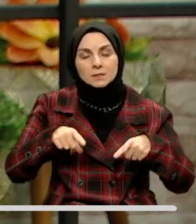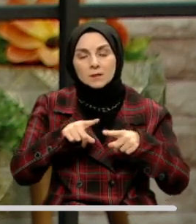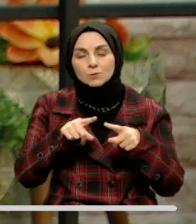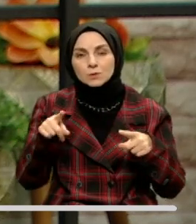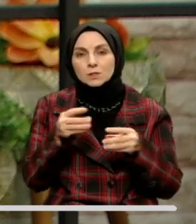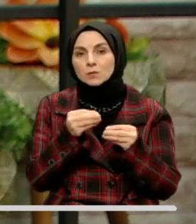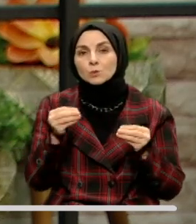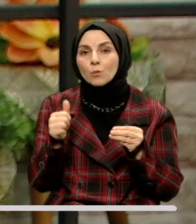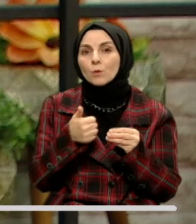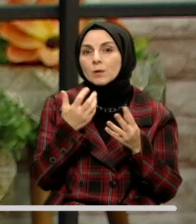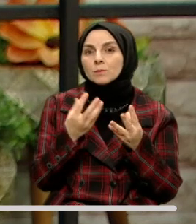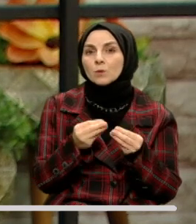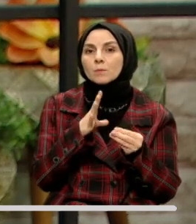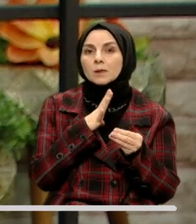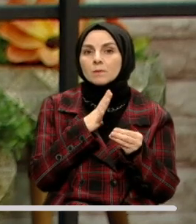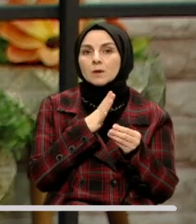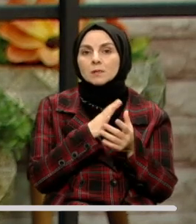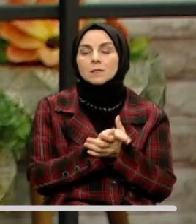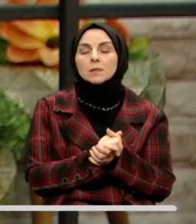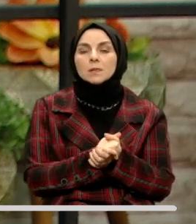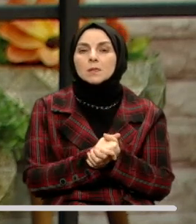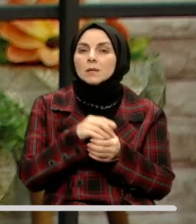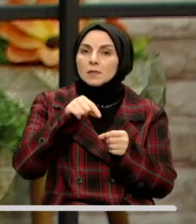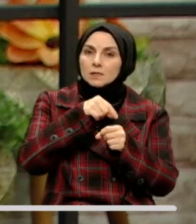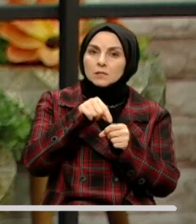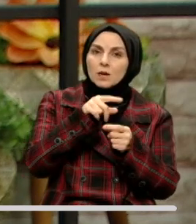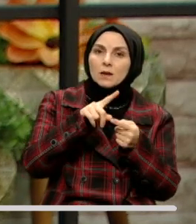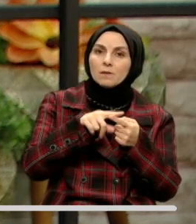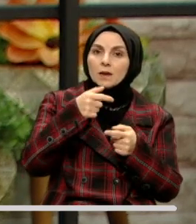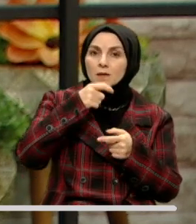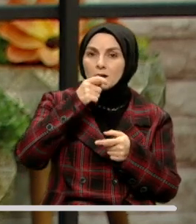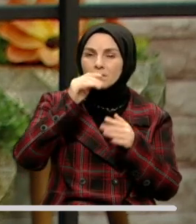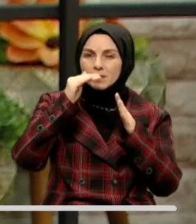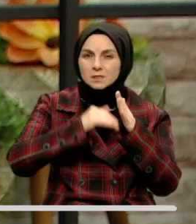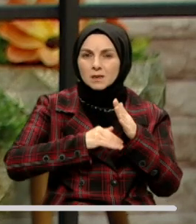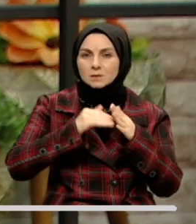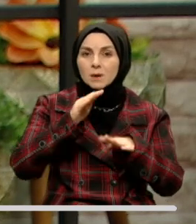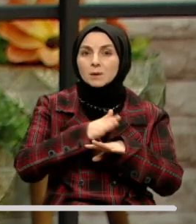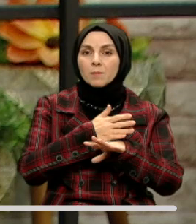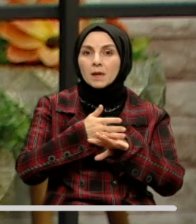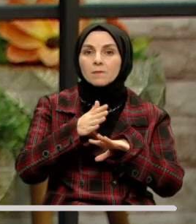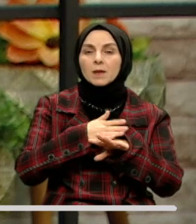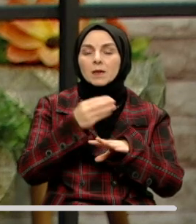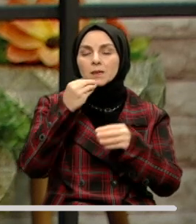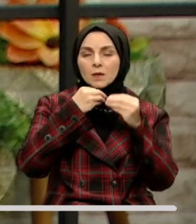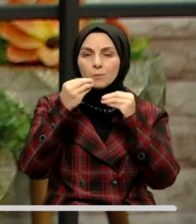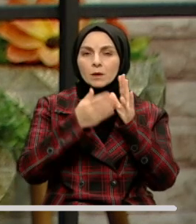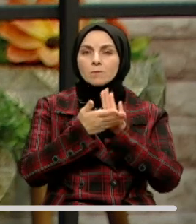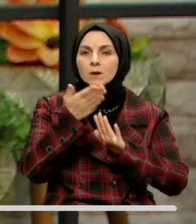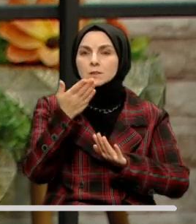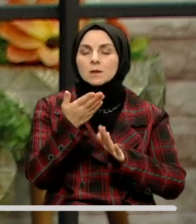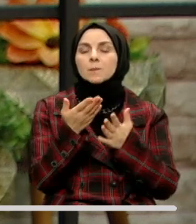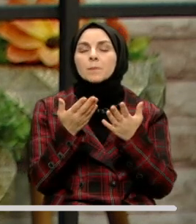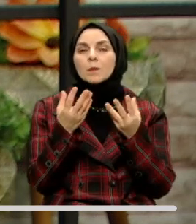dönemler çok daha önemli. Çay ve kahve tüketimini azaltmak, meyve tüketimini artırmak, düzenli